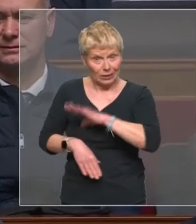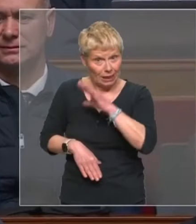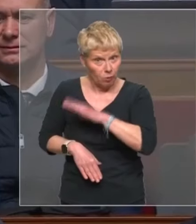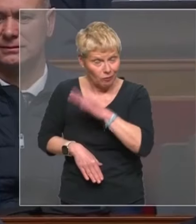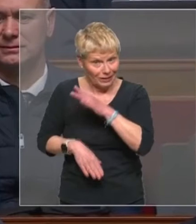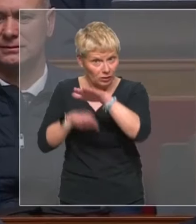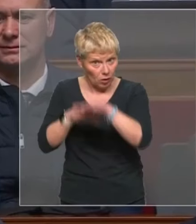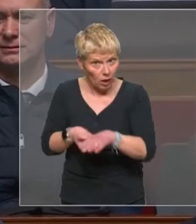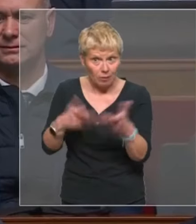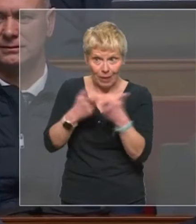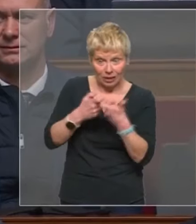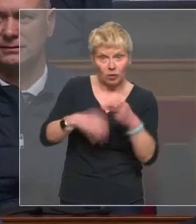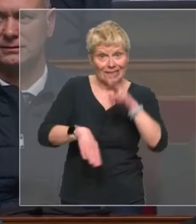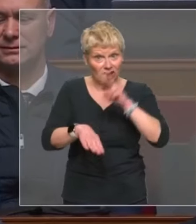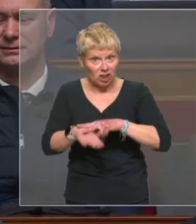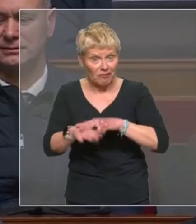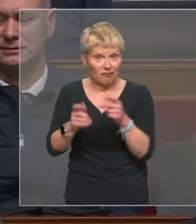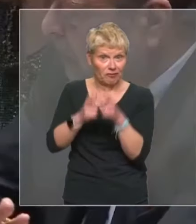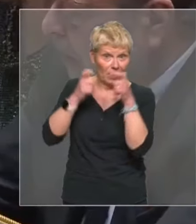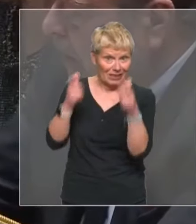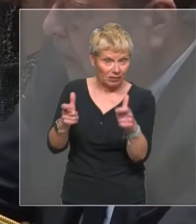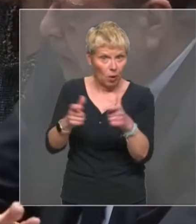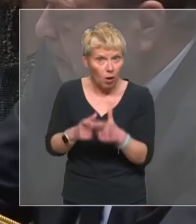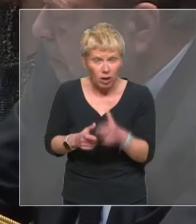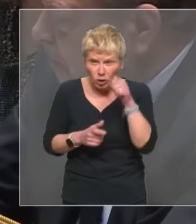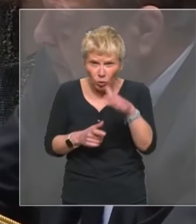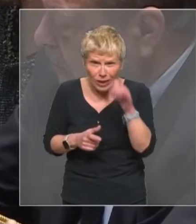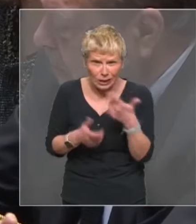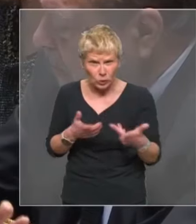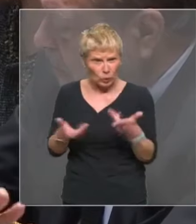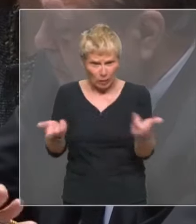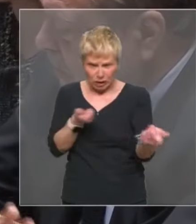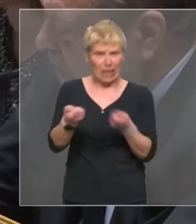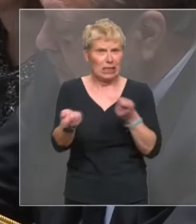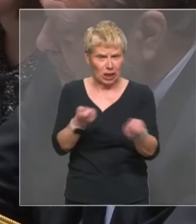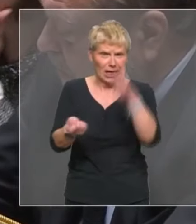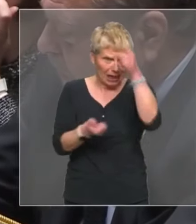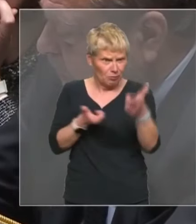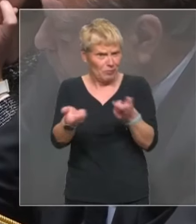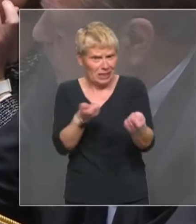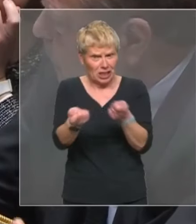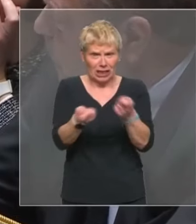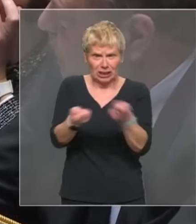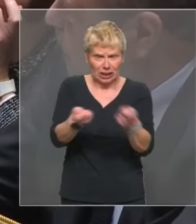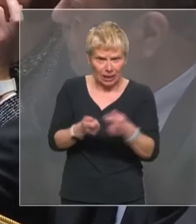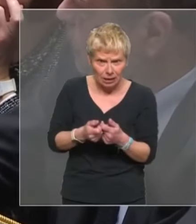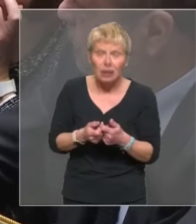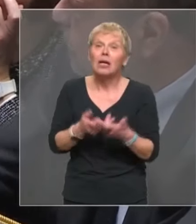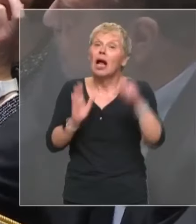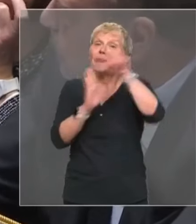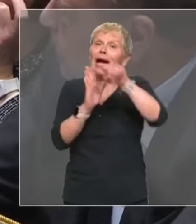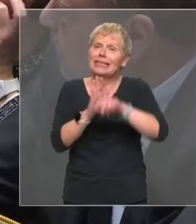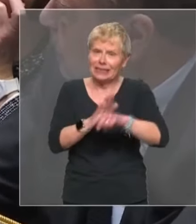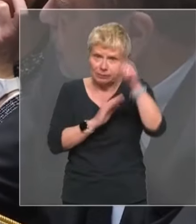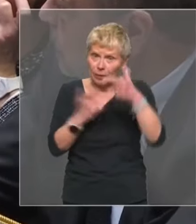notamment celle des chefs d'établissement qui tous les jours luttent pour faire vivre les principes de la République dans notre école parmi ces principes